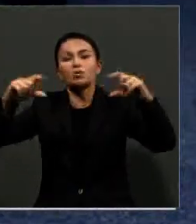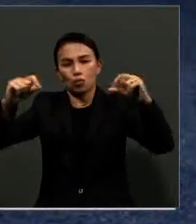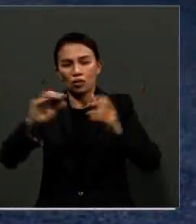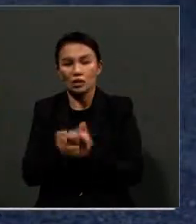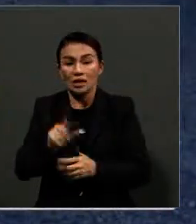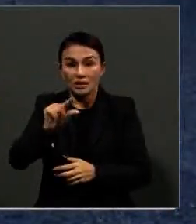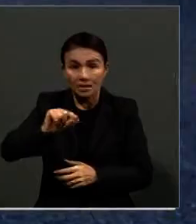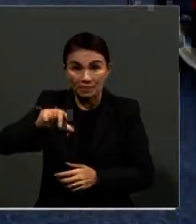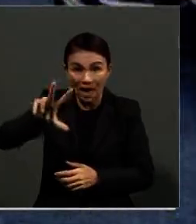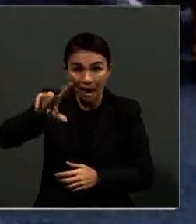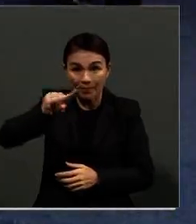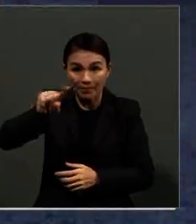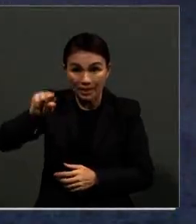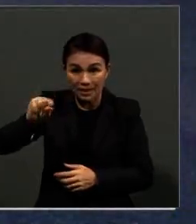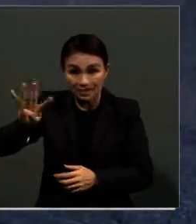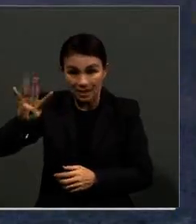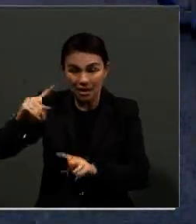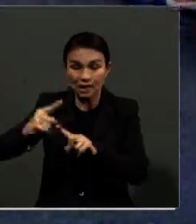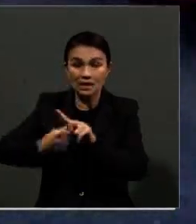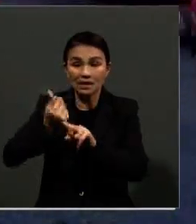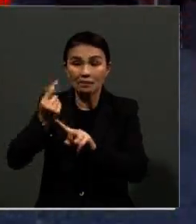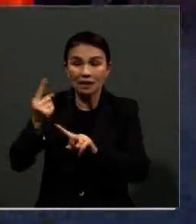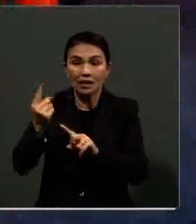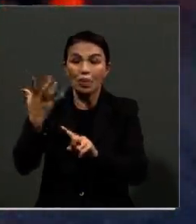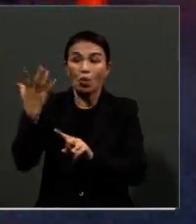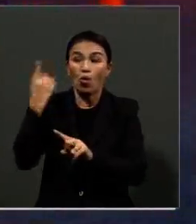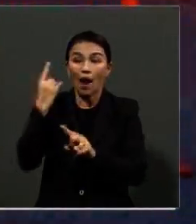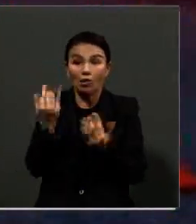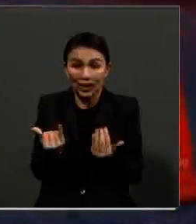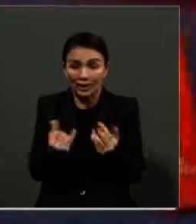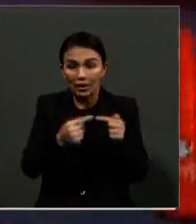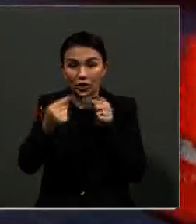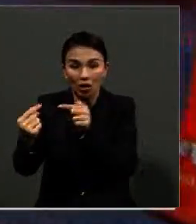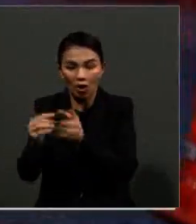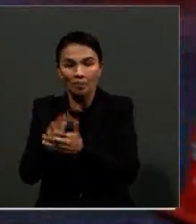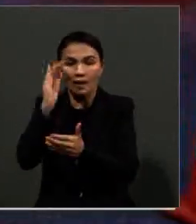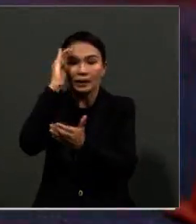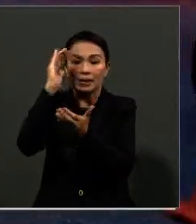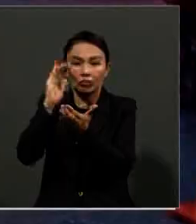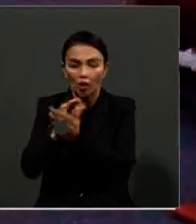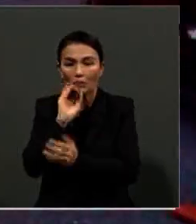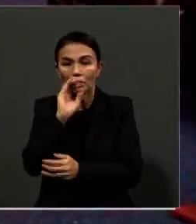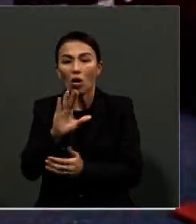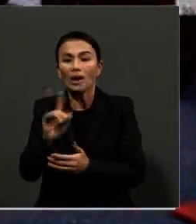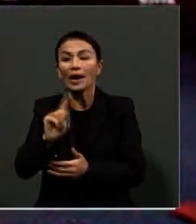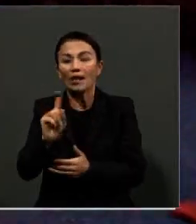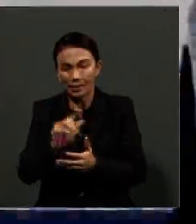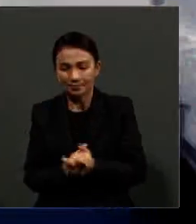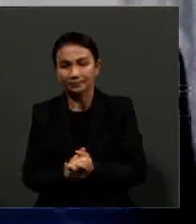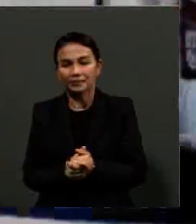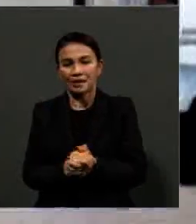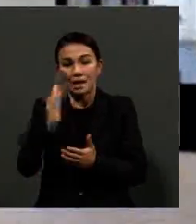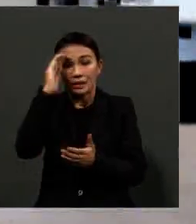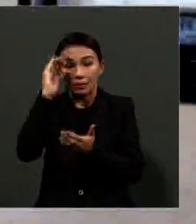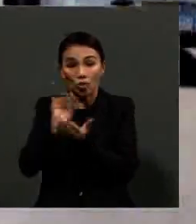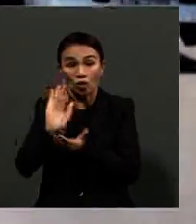23-24พฤศจิกายนก็คือเมื่อวานแล้วก็วันนี้ทางเพจทางการของตำรวจสอบสวนกลางเนี่ยเขาแจ้งรายงานผลปฏิบัติการของตำรวจทาง